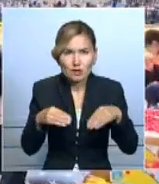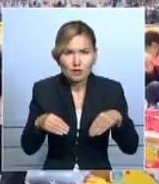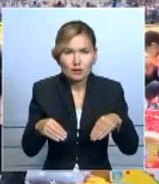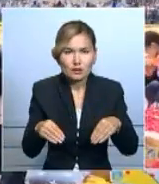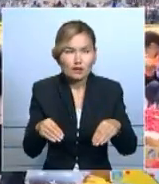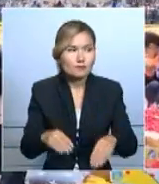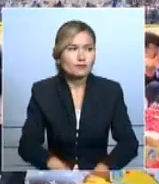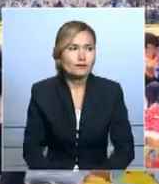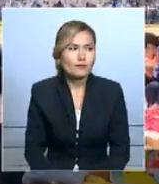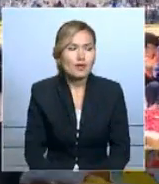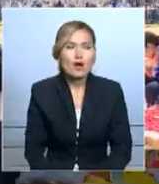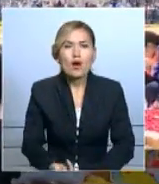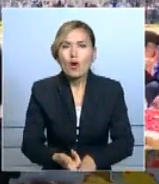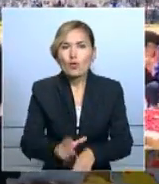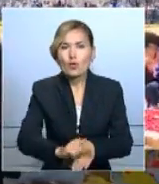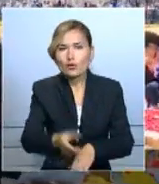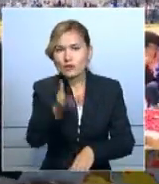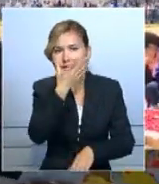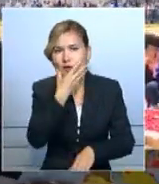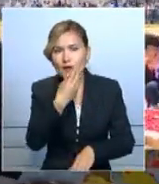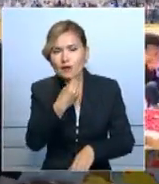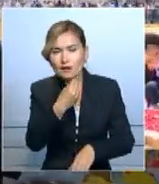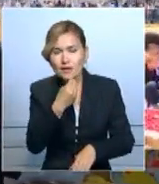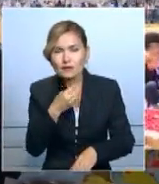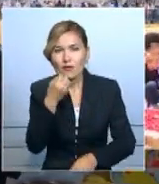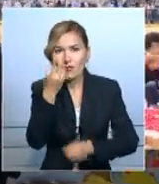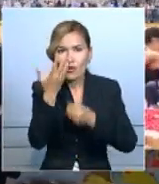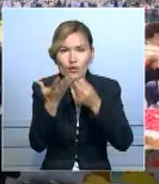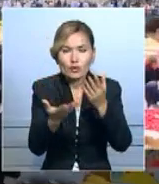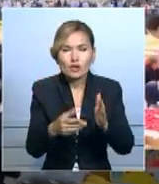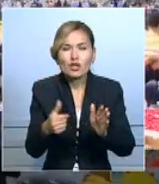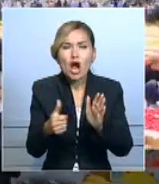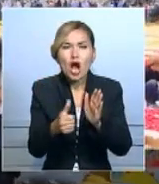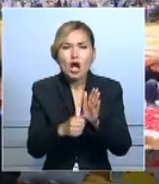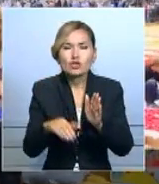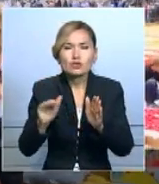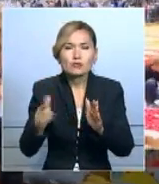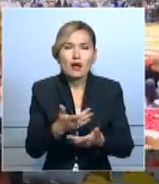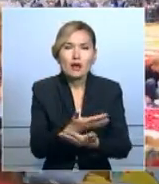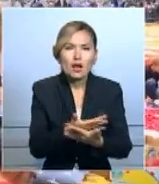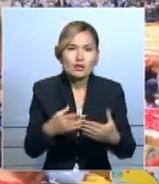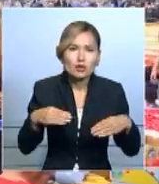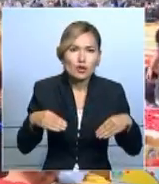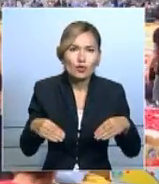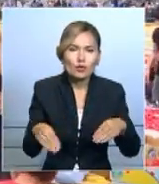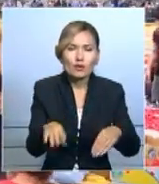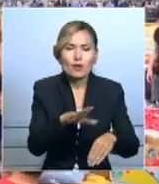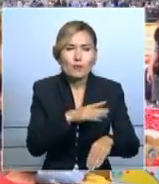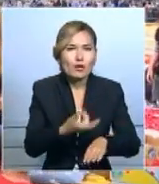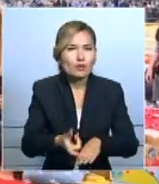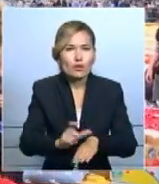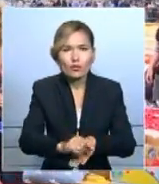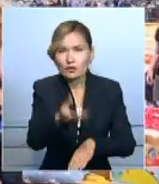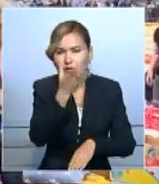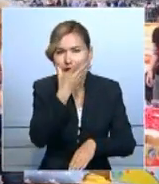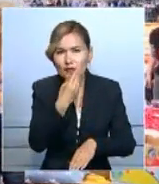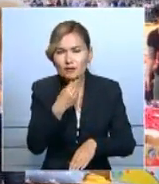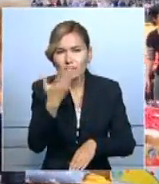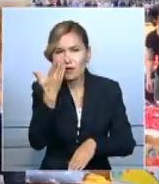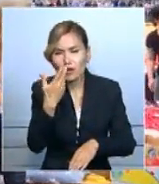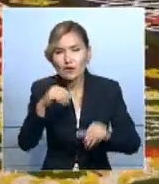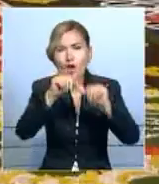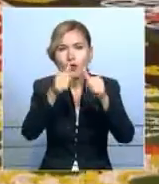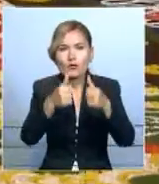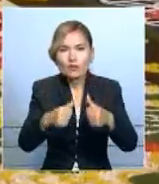Сан мыңдаған түске боялған мына кілемі 600 мың гүлден төселді. Ғажап емес пе? Әрбір гүл өз орнында болуы шарт. Гүлден осы